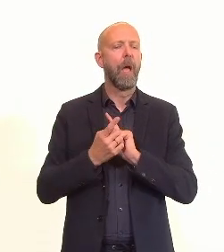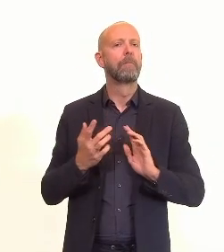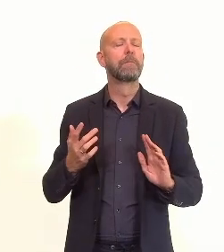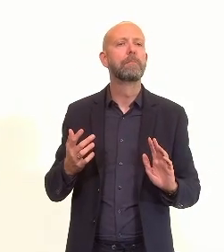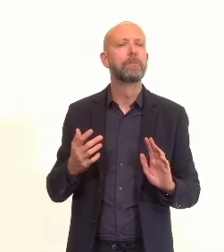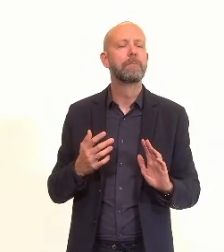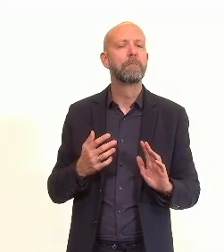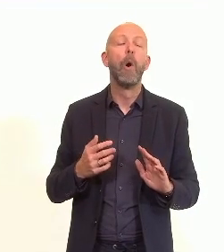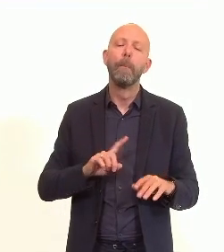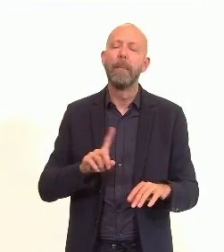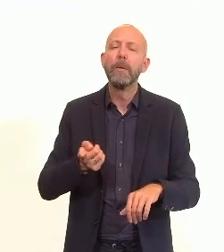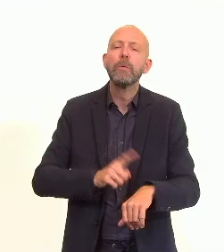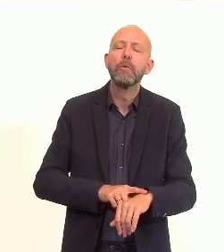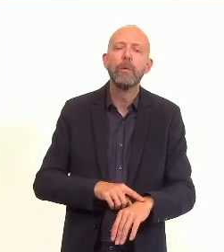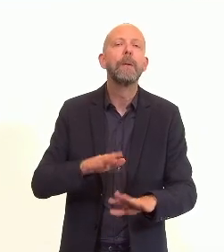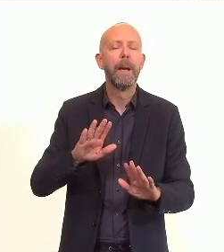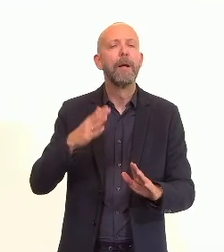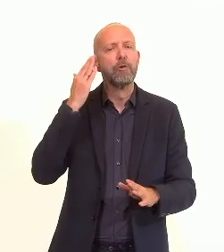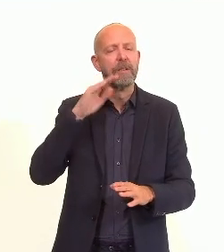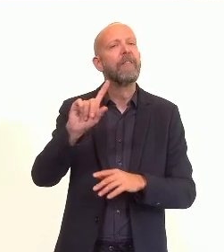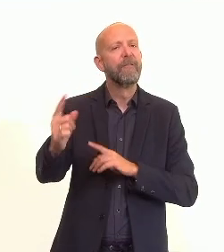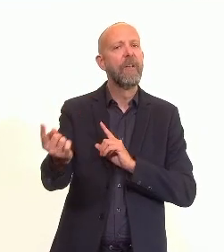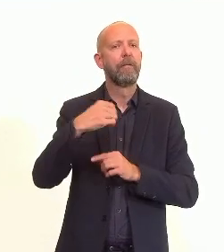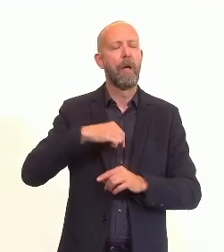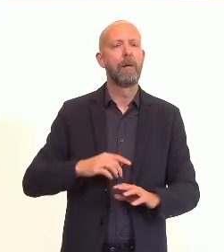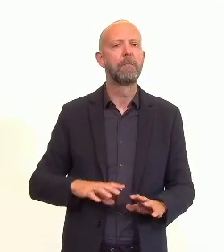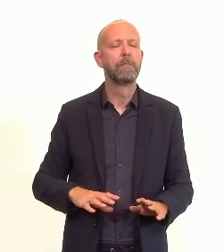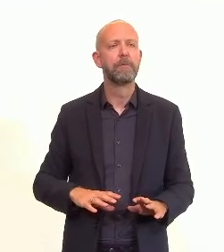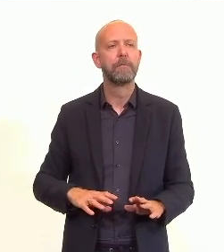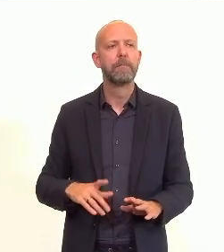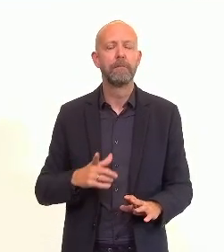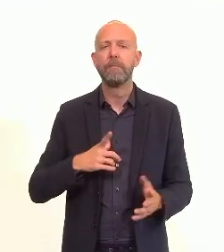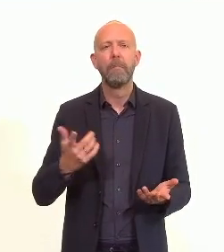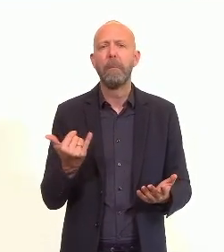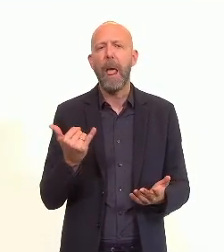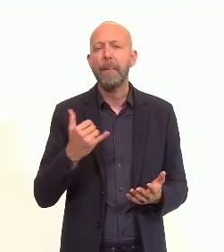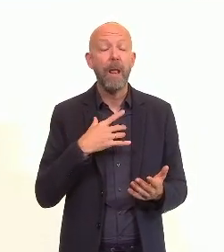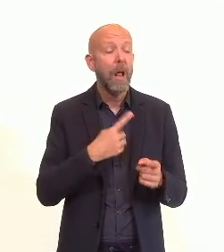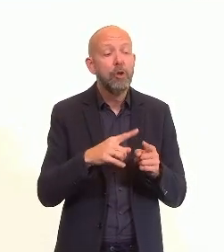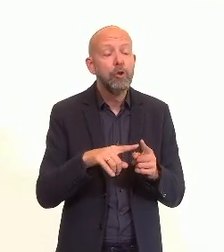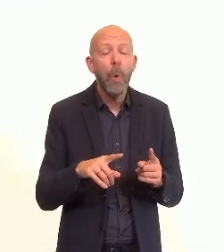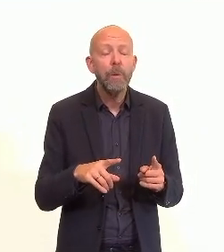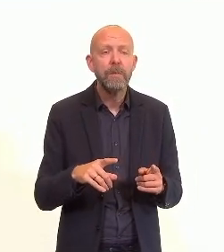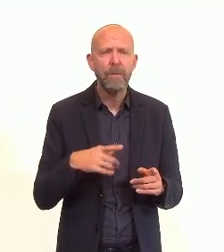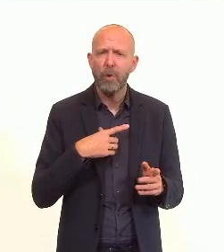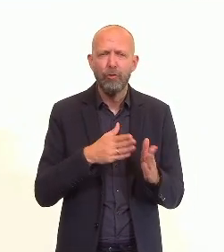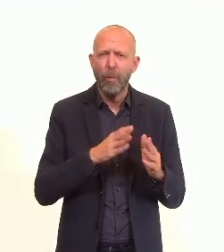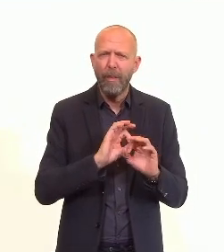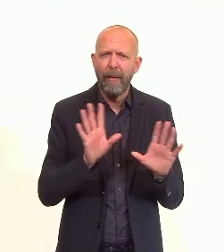peut-être pas de suite, mais on viendra. Je n'ai pas besoin de quelque chose, je ne demande rien.